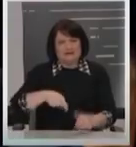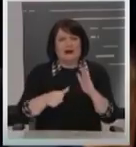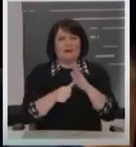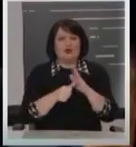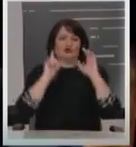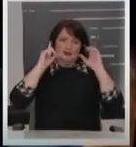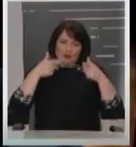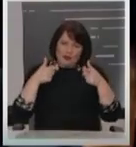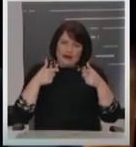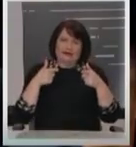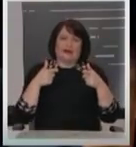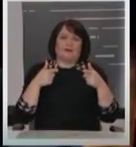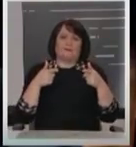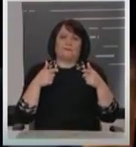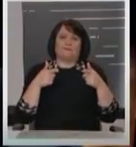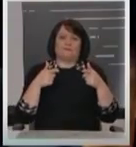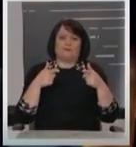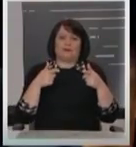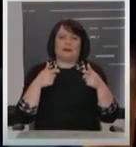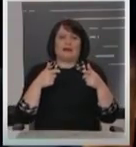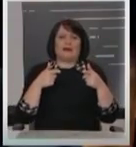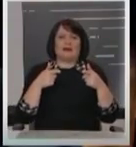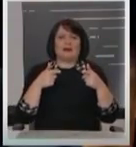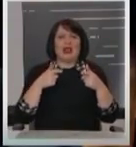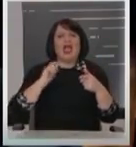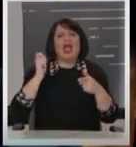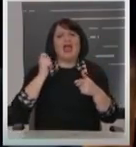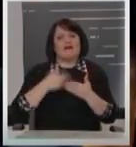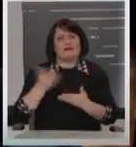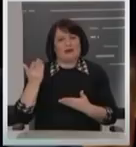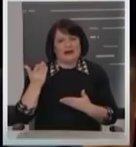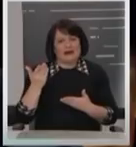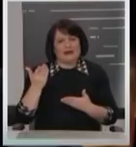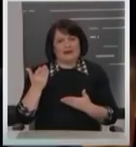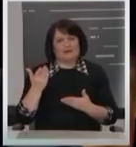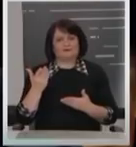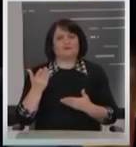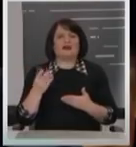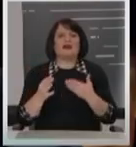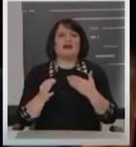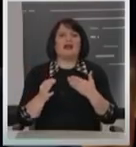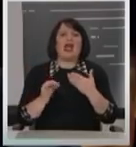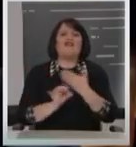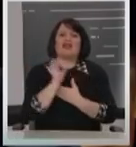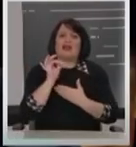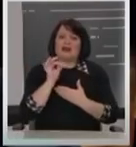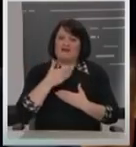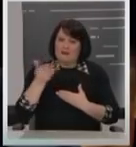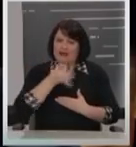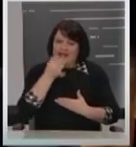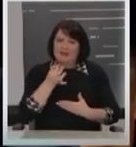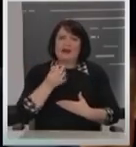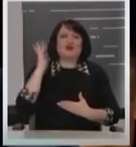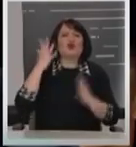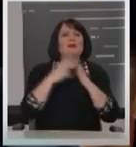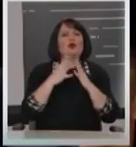της Δημοκρατίας στην εθνική σας εφημερίδα, το κομματικό σας όργανο, την Αυγή, για το κατοχικό δάνειο